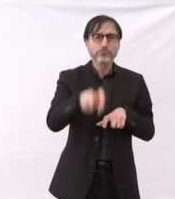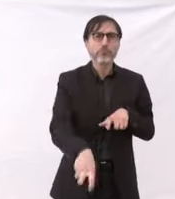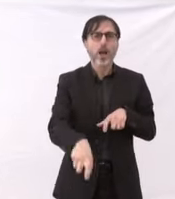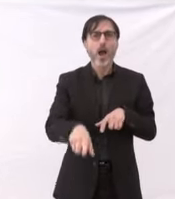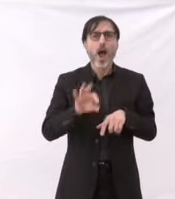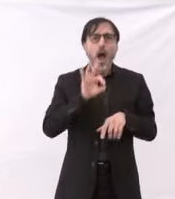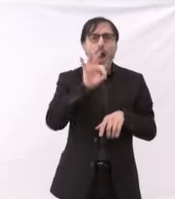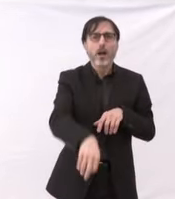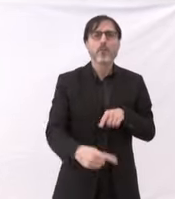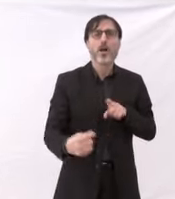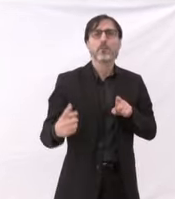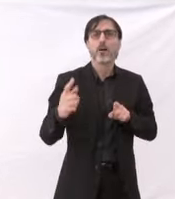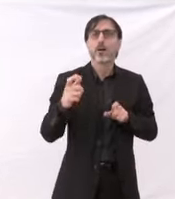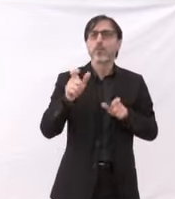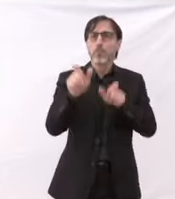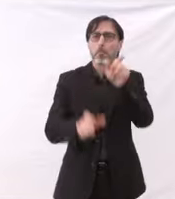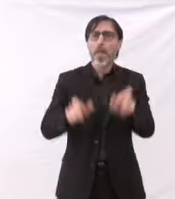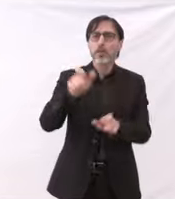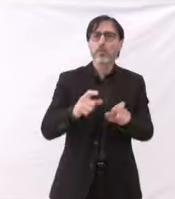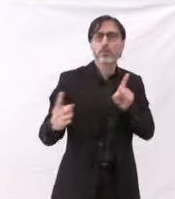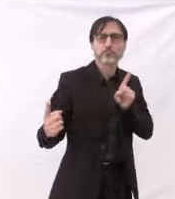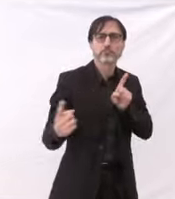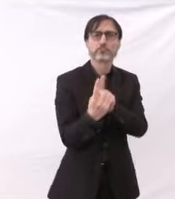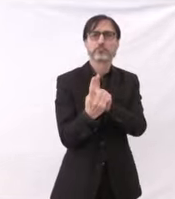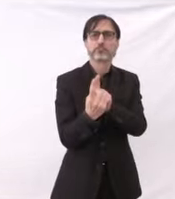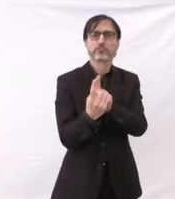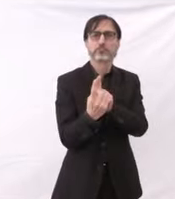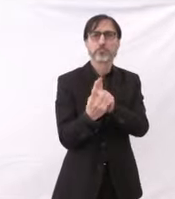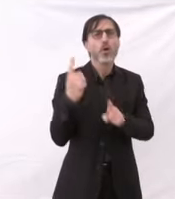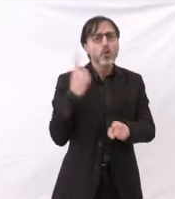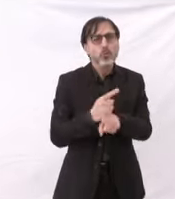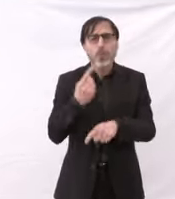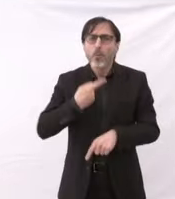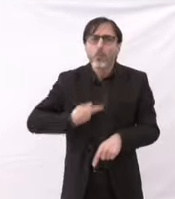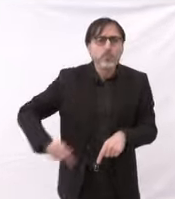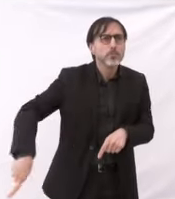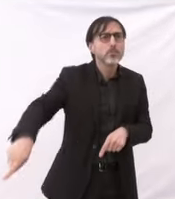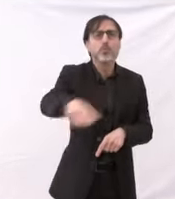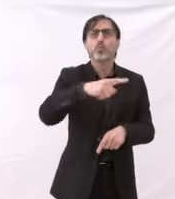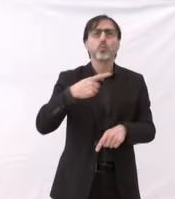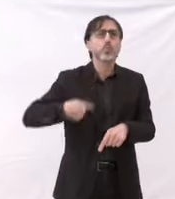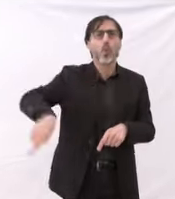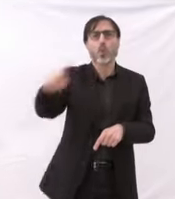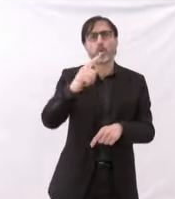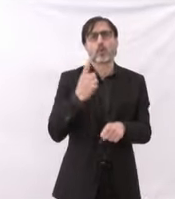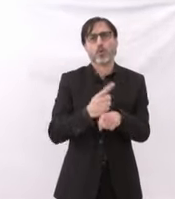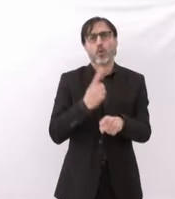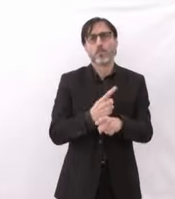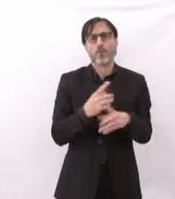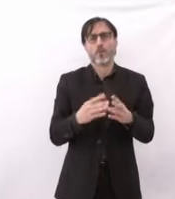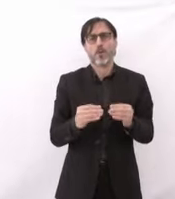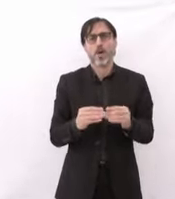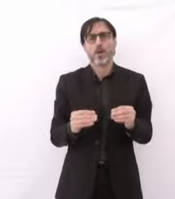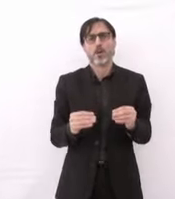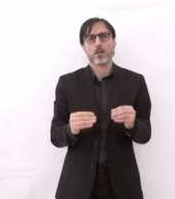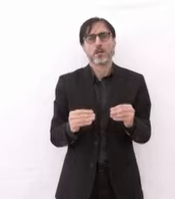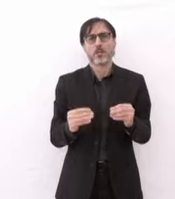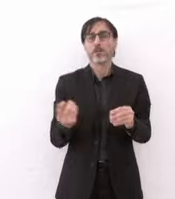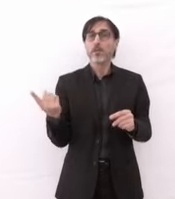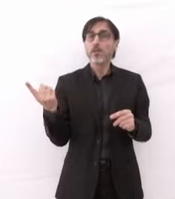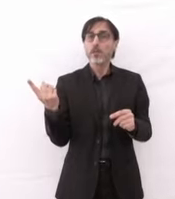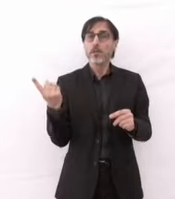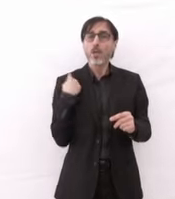andare incontro alle persone, come dovremmo fare sempre tutti. Ma